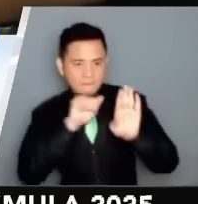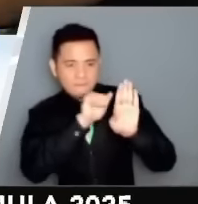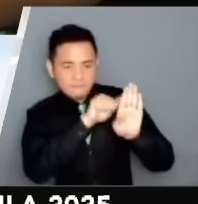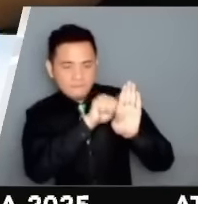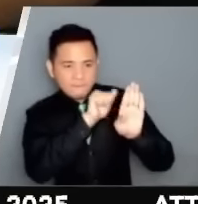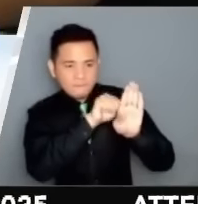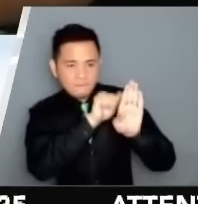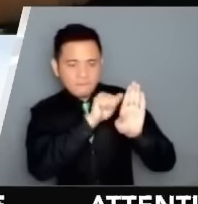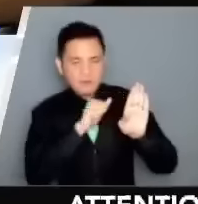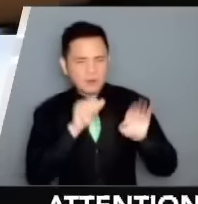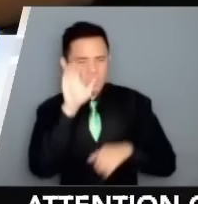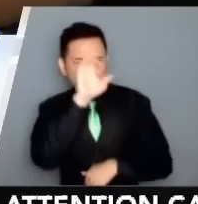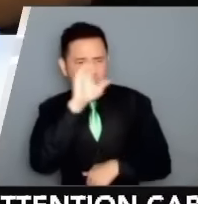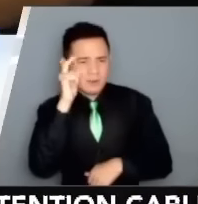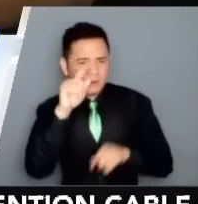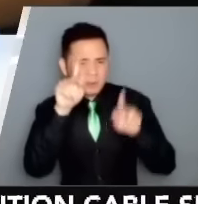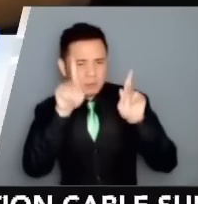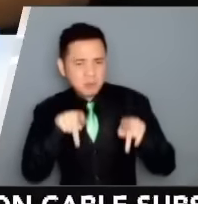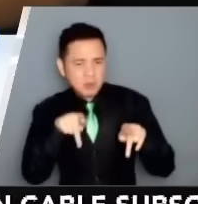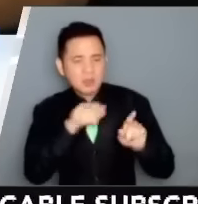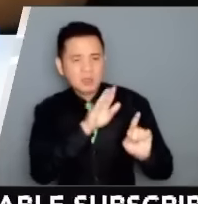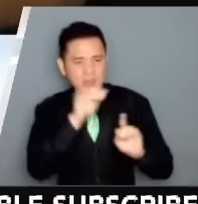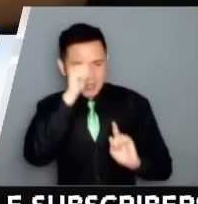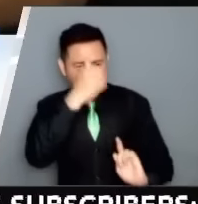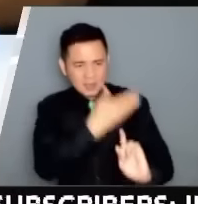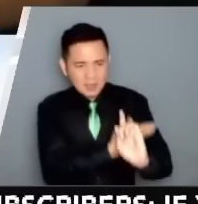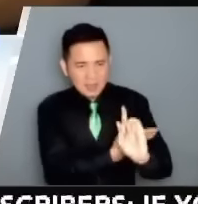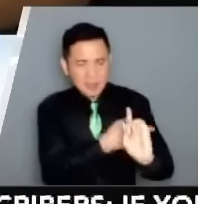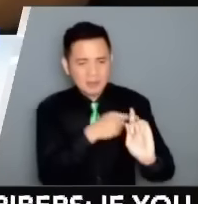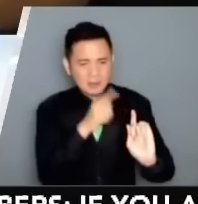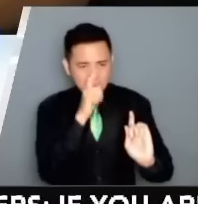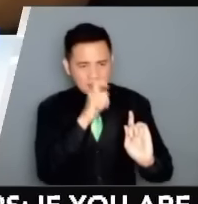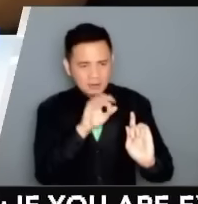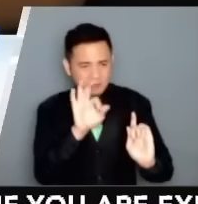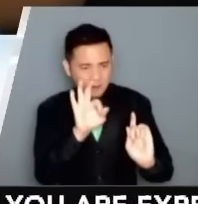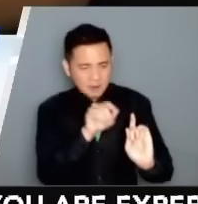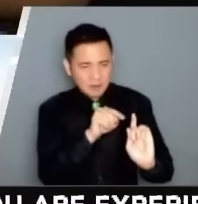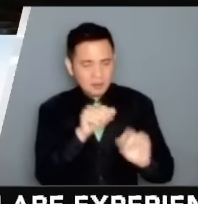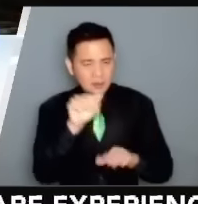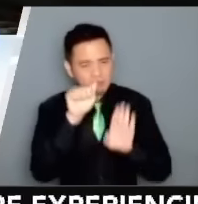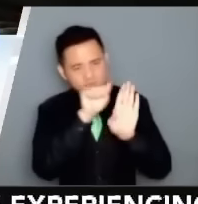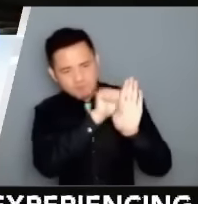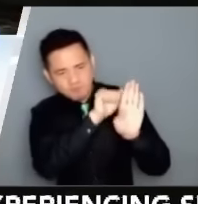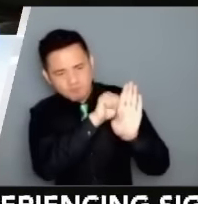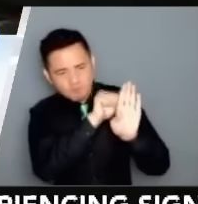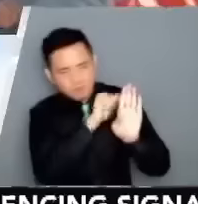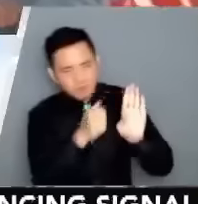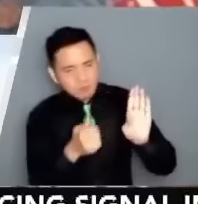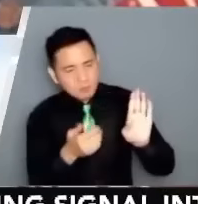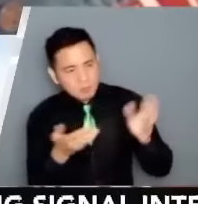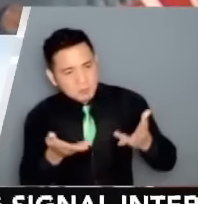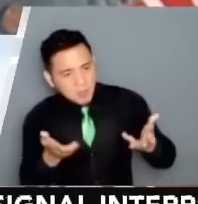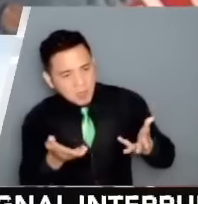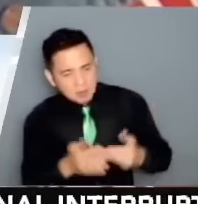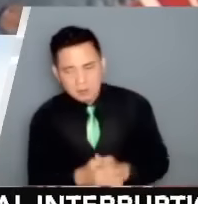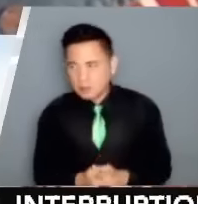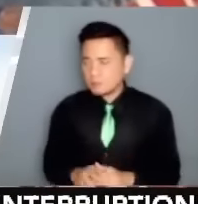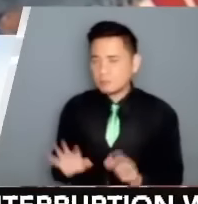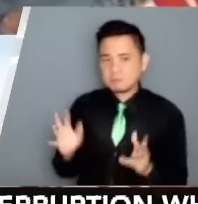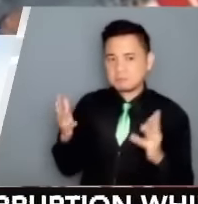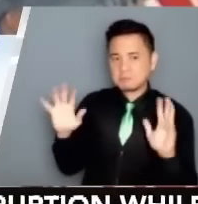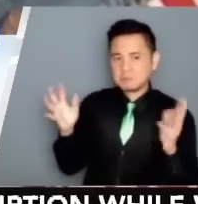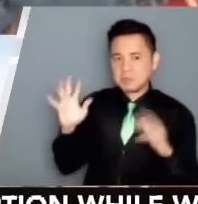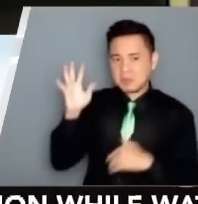ang anak daw niyang anim na taong gulang na babae ang nakakausap ng lalaking kumat at sinabing wala roon ang kanyang tatay sunod naman daw